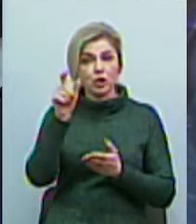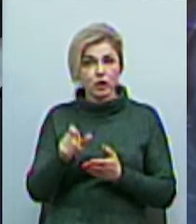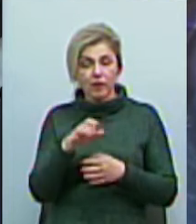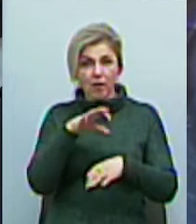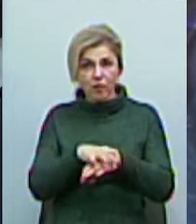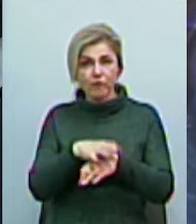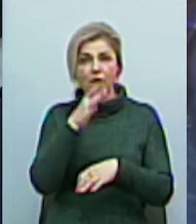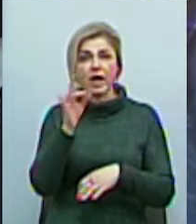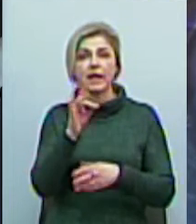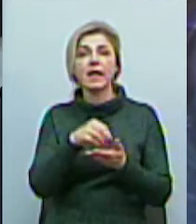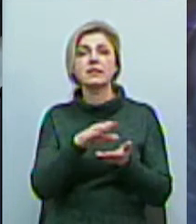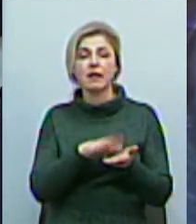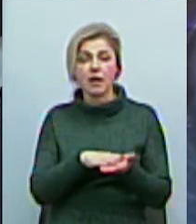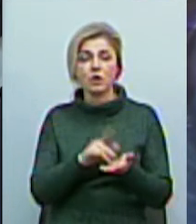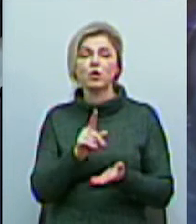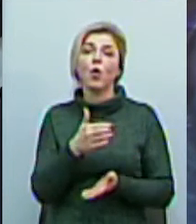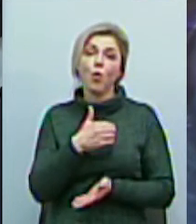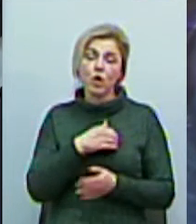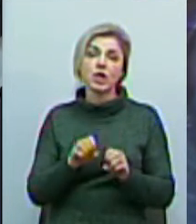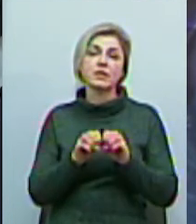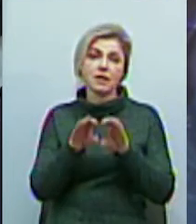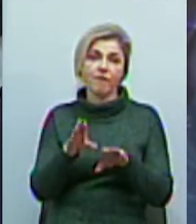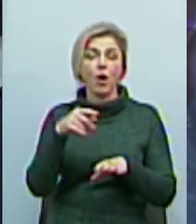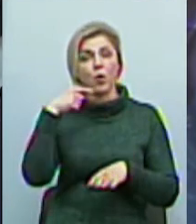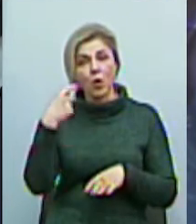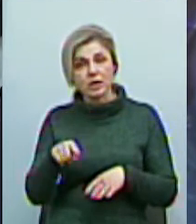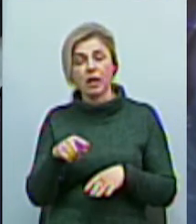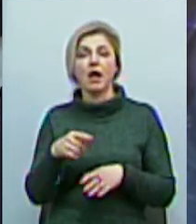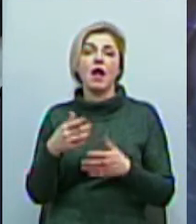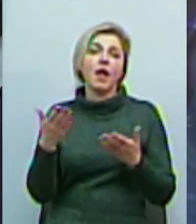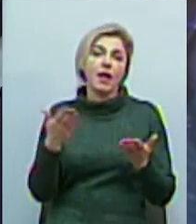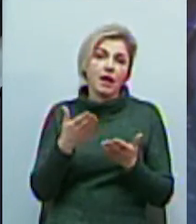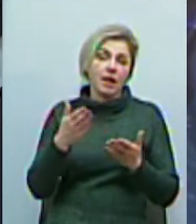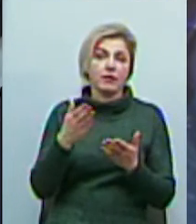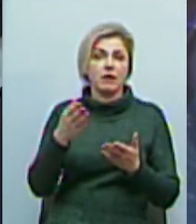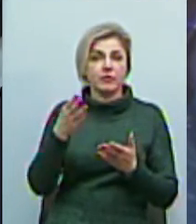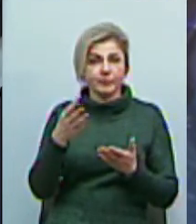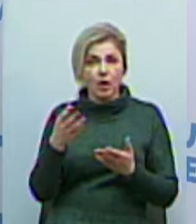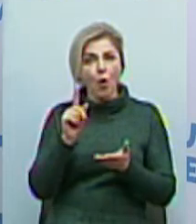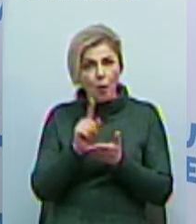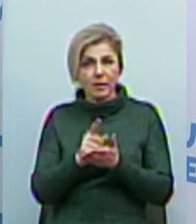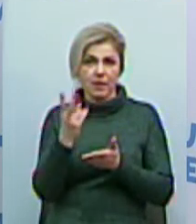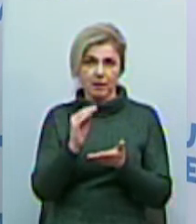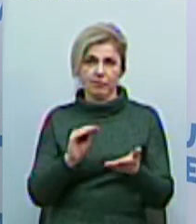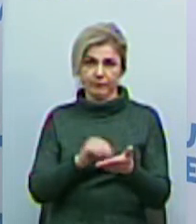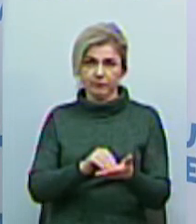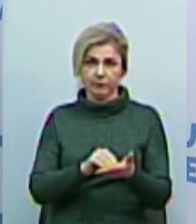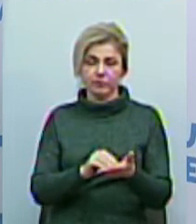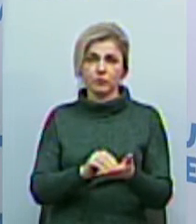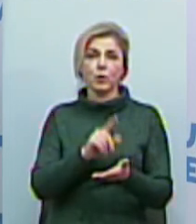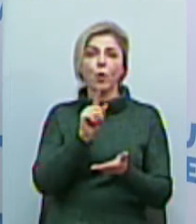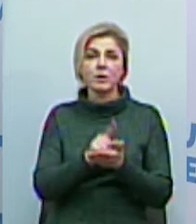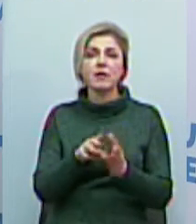час реєстрації, що вона хоче здавати, скажімо, російською, угорською. Обов'язково треба помітити. Обов'язково